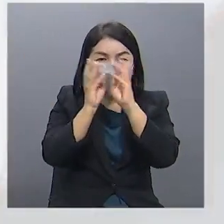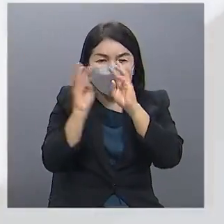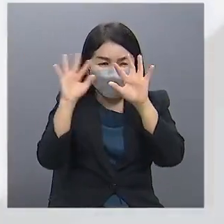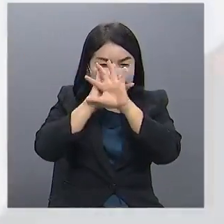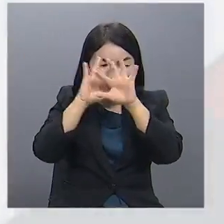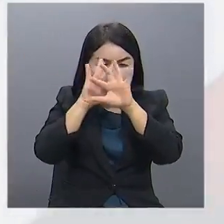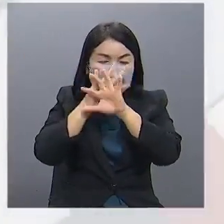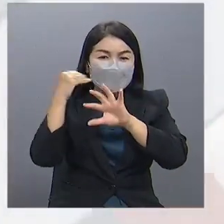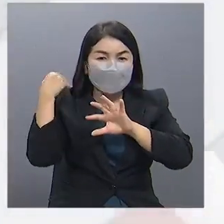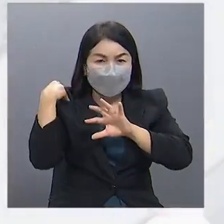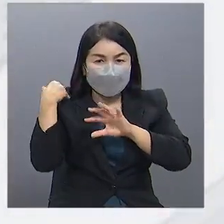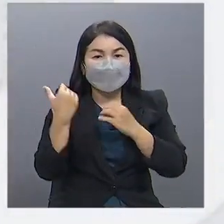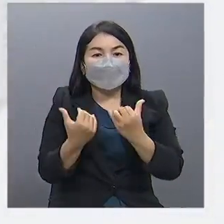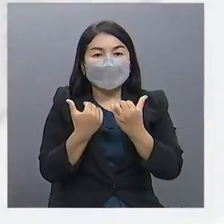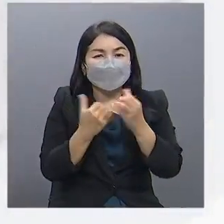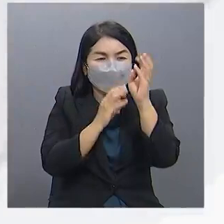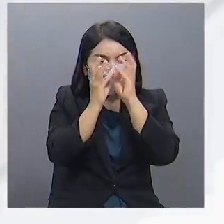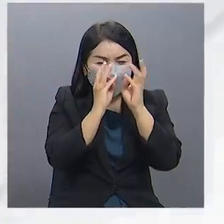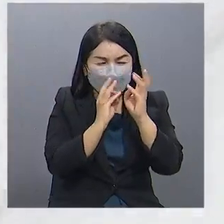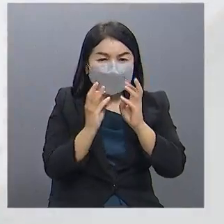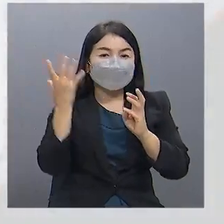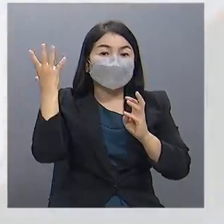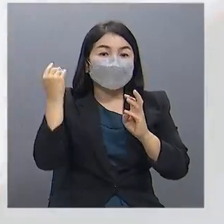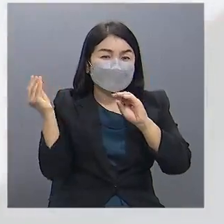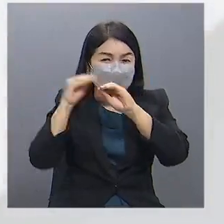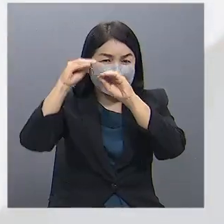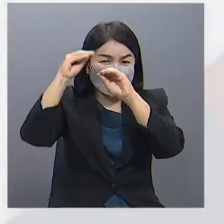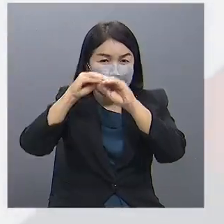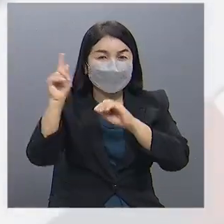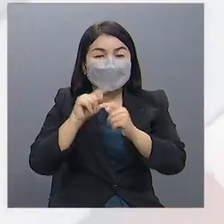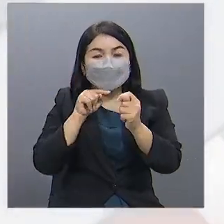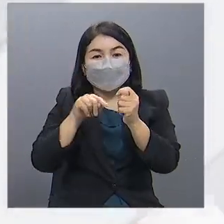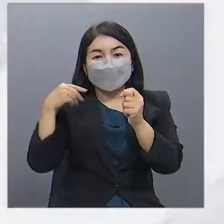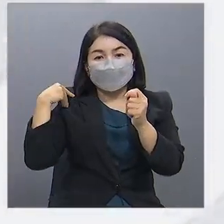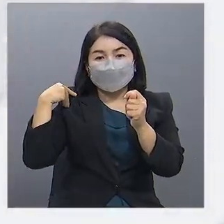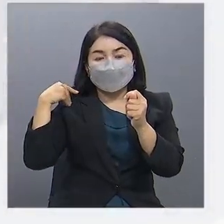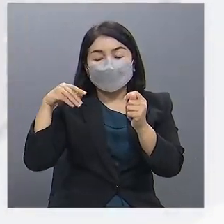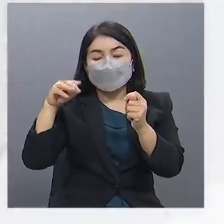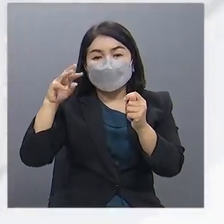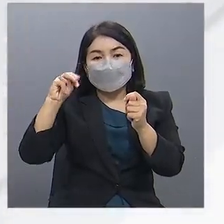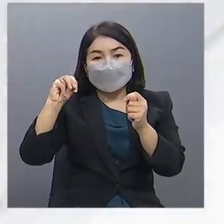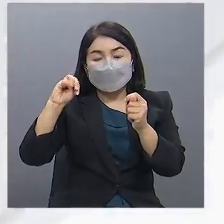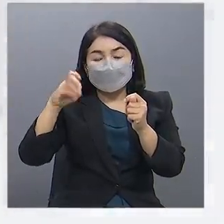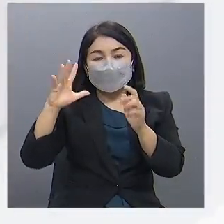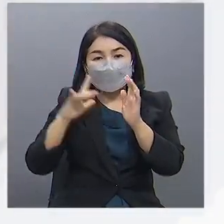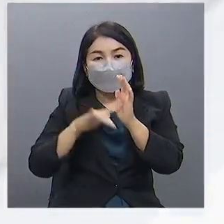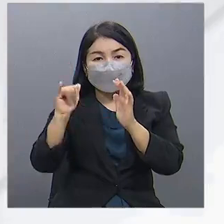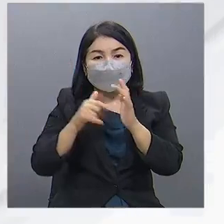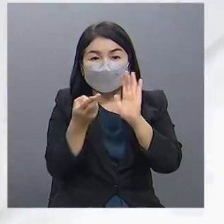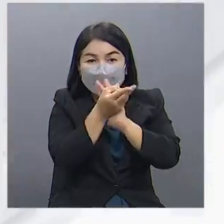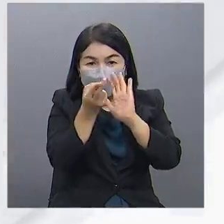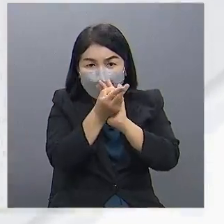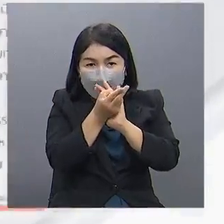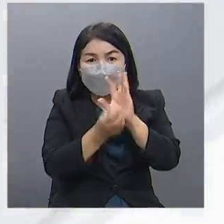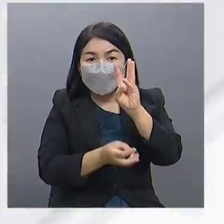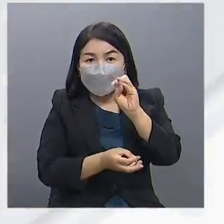ของฝุ่นละอองขนาดเล็กเพิ่มขึ้นจากเมื่อวานหลายพื้นที่ที่ตำบลมีชัยอำเภอเมืองหนองคายสะสมมากที่สุด67ไมโครกรัมต่อลูกบาศก์เมต